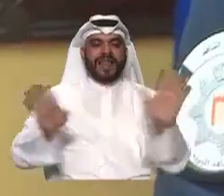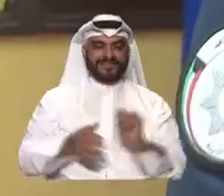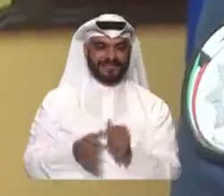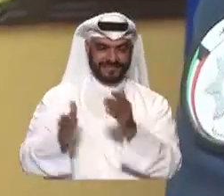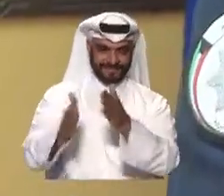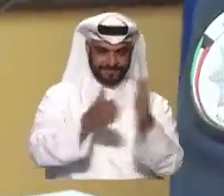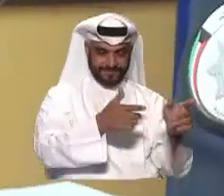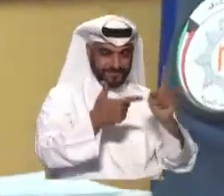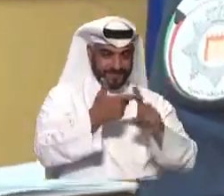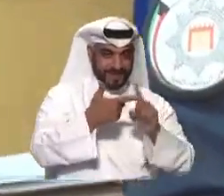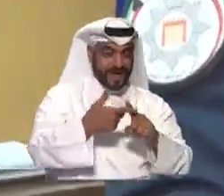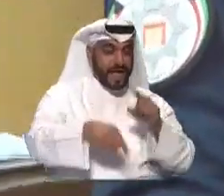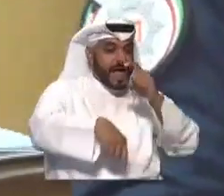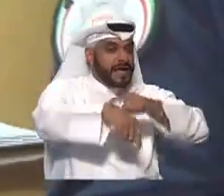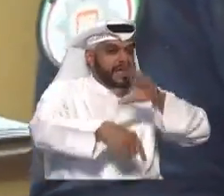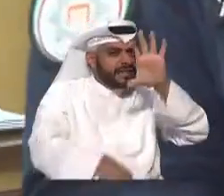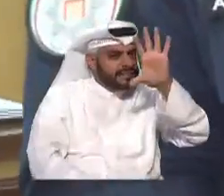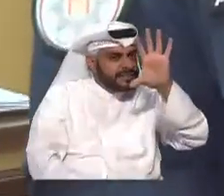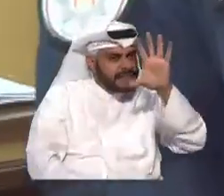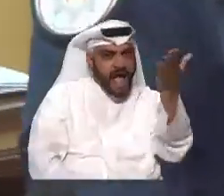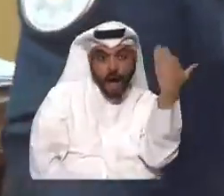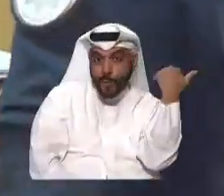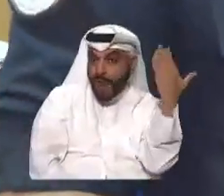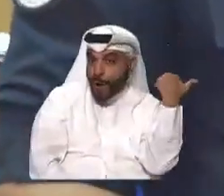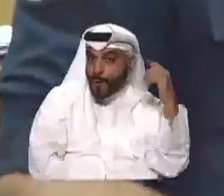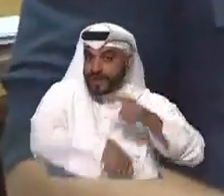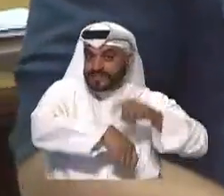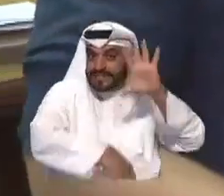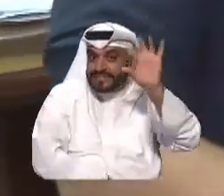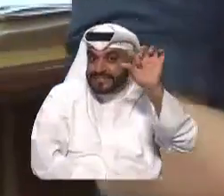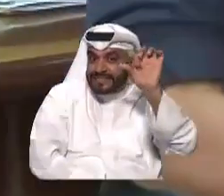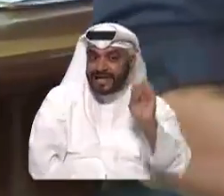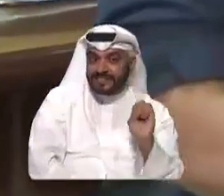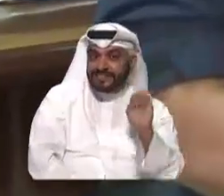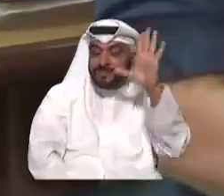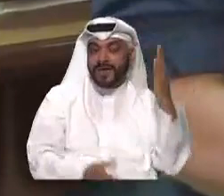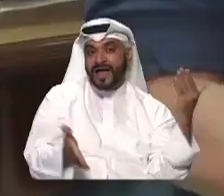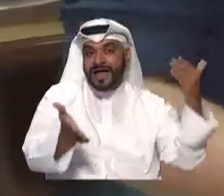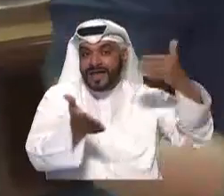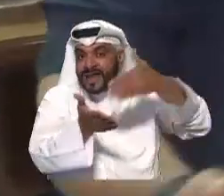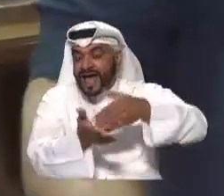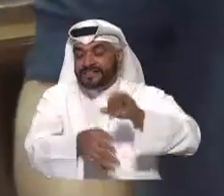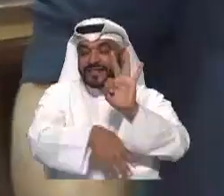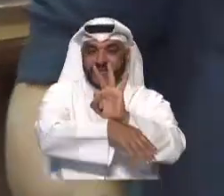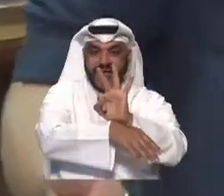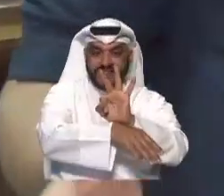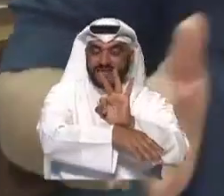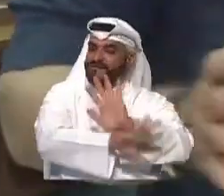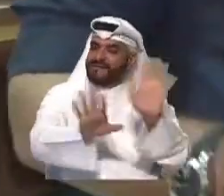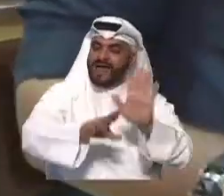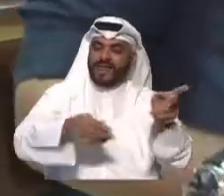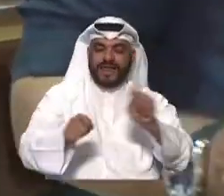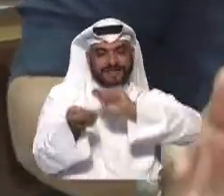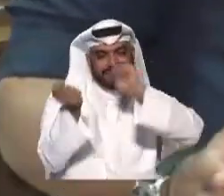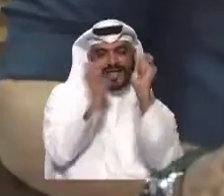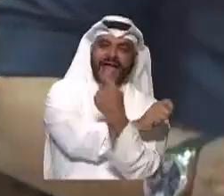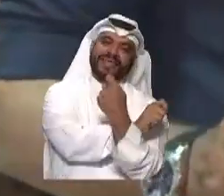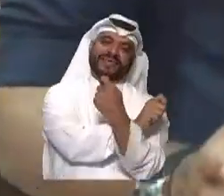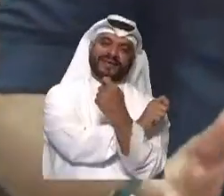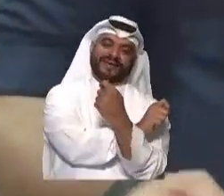من 9 صباحا إلى 3 عصرا؟ نعم، كان من الساعة 9 إلى الساعة 3 العصر، فالآن تغير الوقت وصار وقت